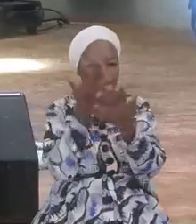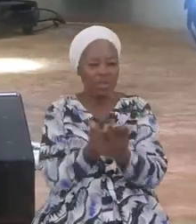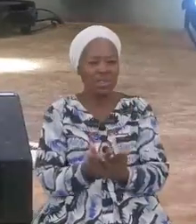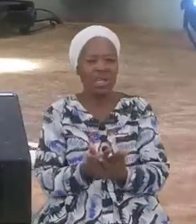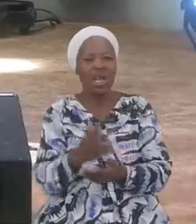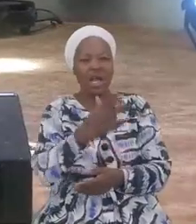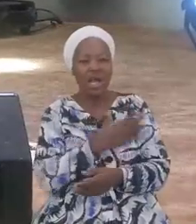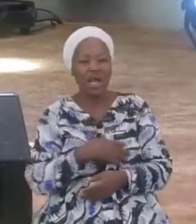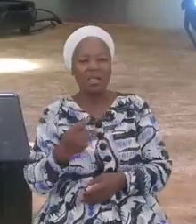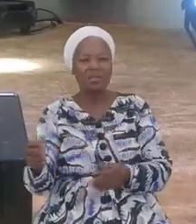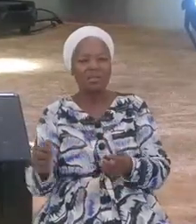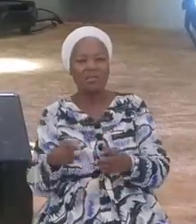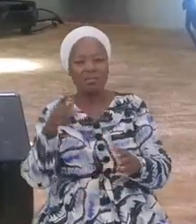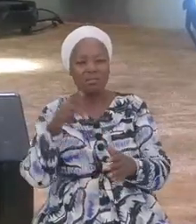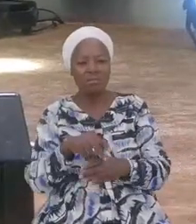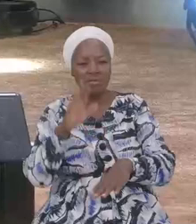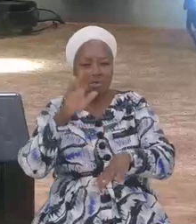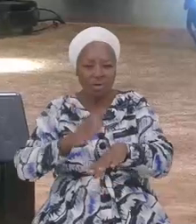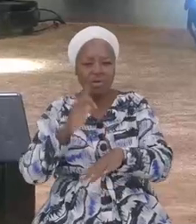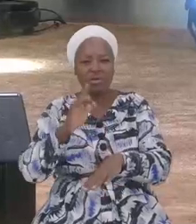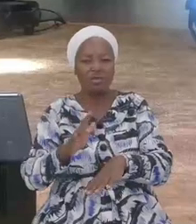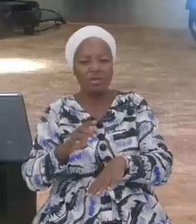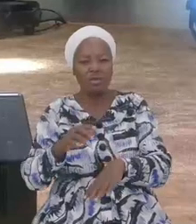L'ange réveilla Pierre en le